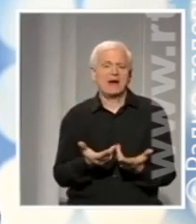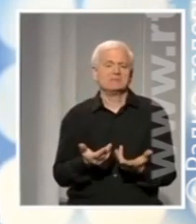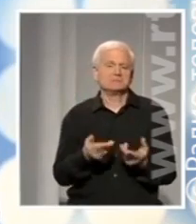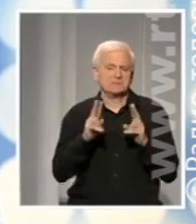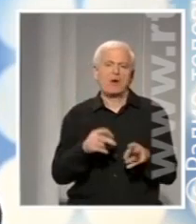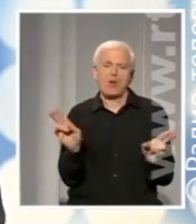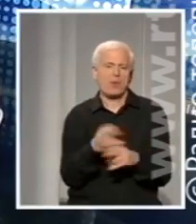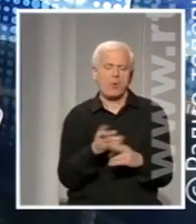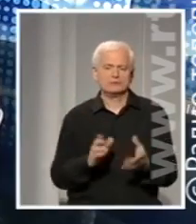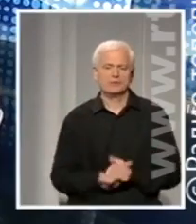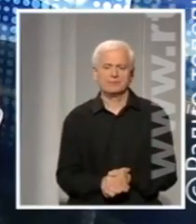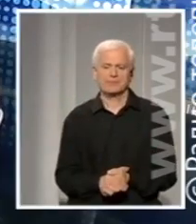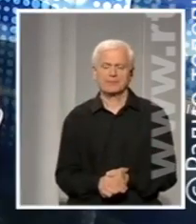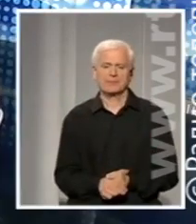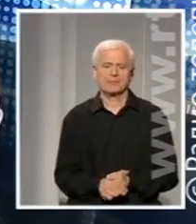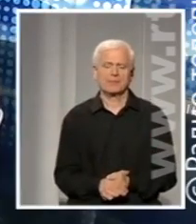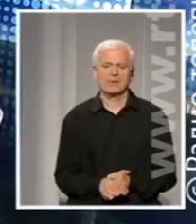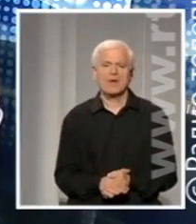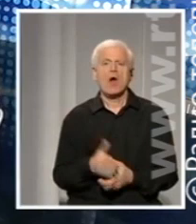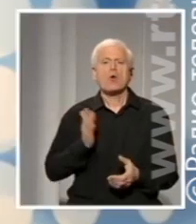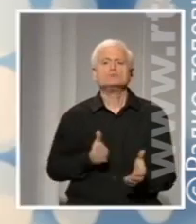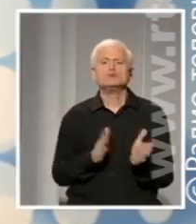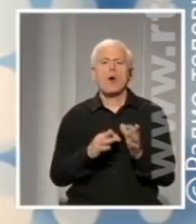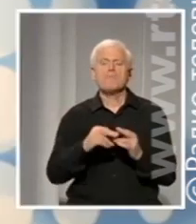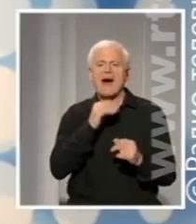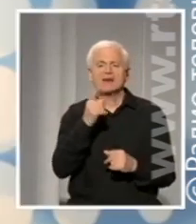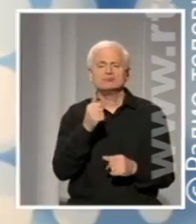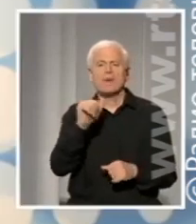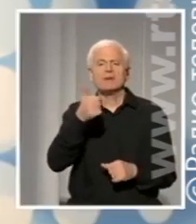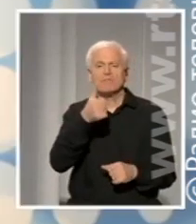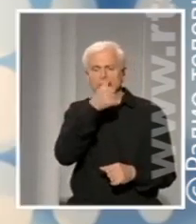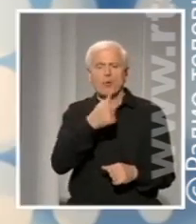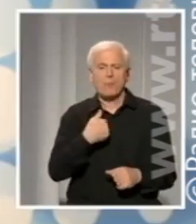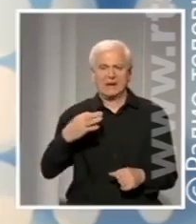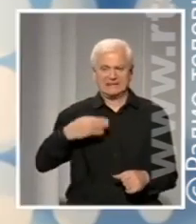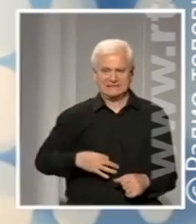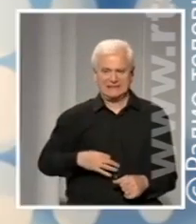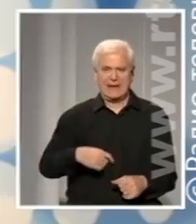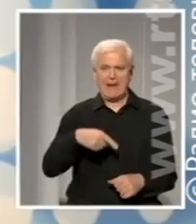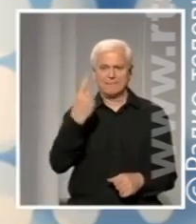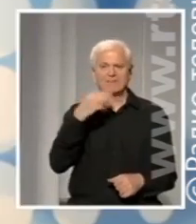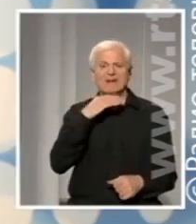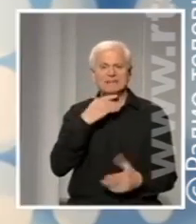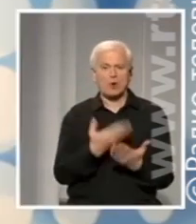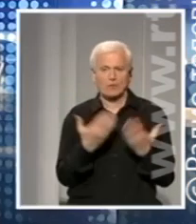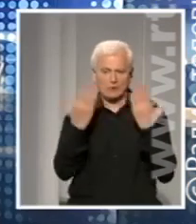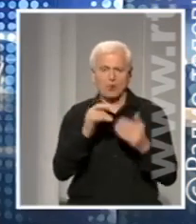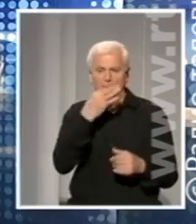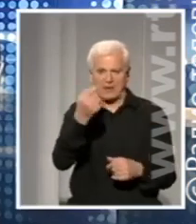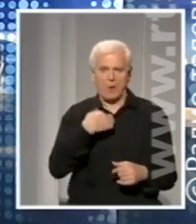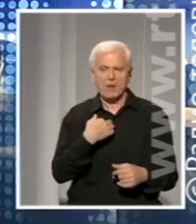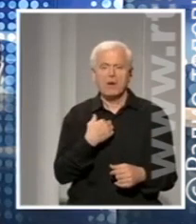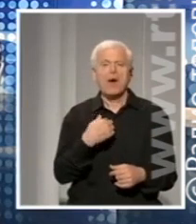zaista nemoguće. Jasno. Gospođo Marić, prvo što je mene sin koji je prvi razred jutros pitao, to je ne moram da